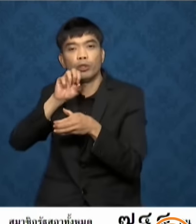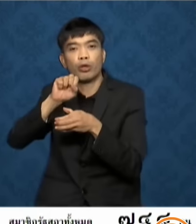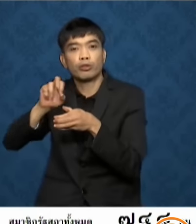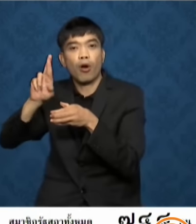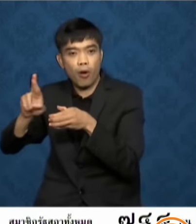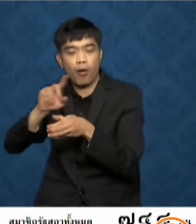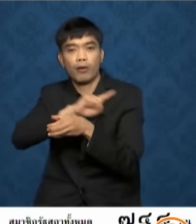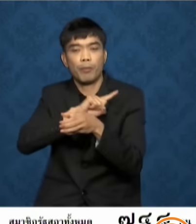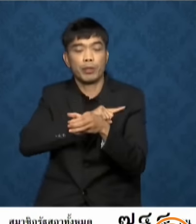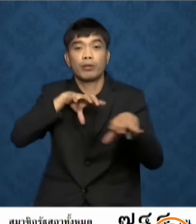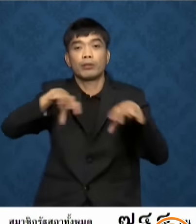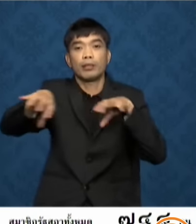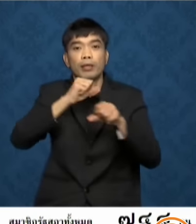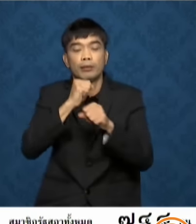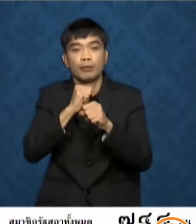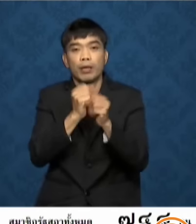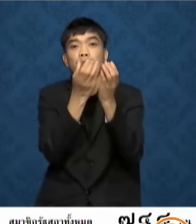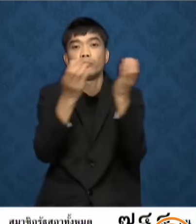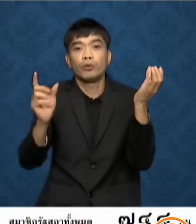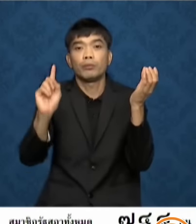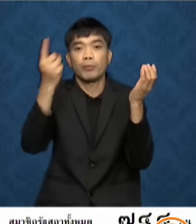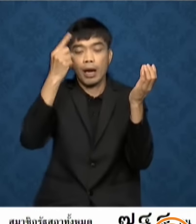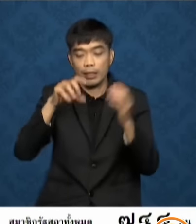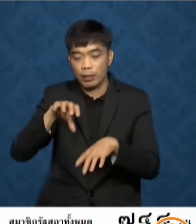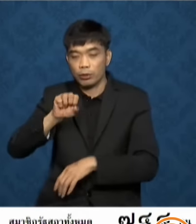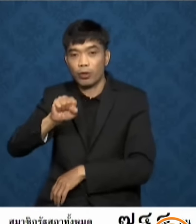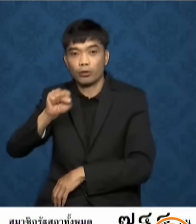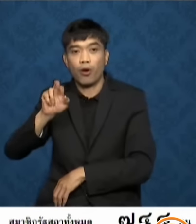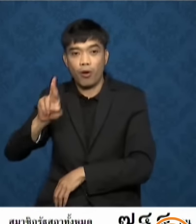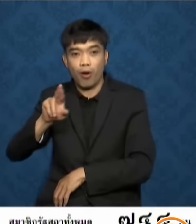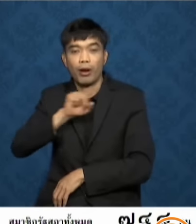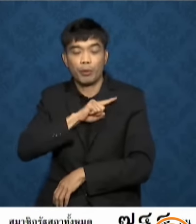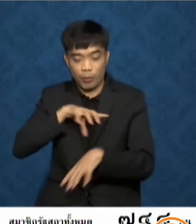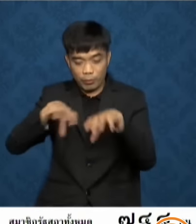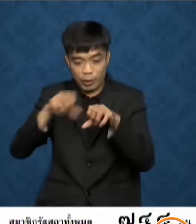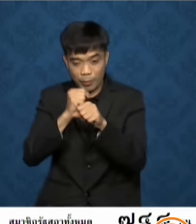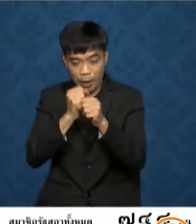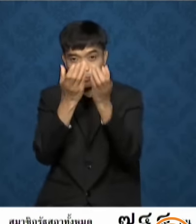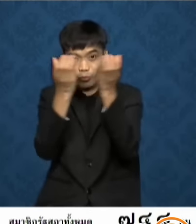จัดทรรัชัมันวชระบ๋ให่และเมศอสรอจัทรรรมรช describingHmm เส็แล้พส Brazilian